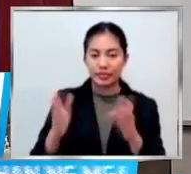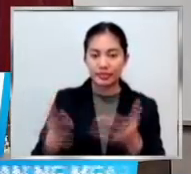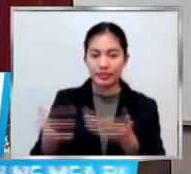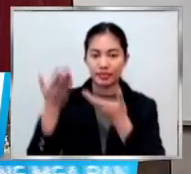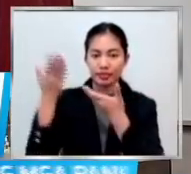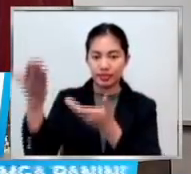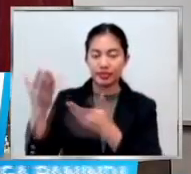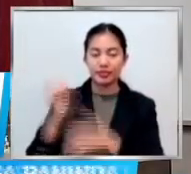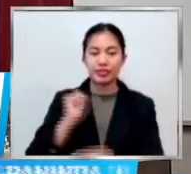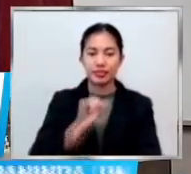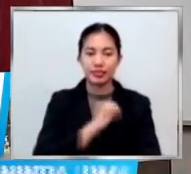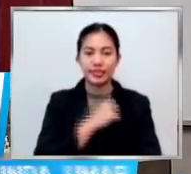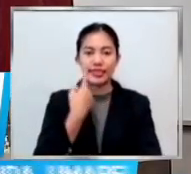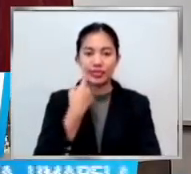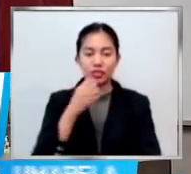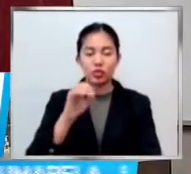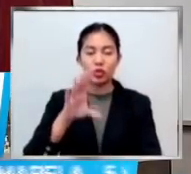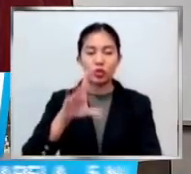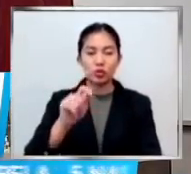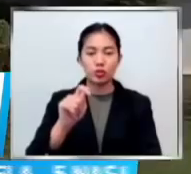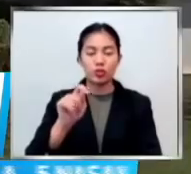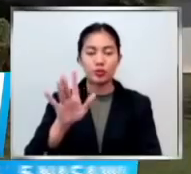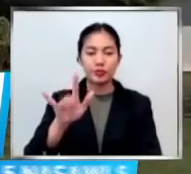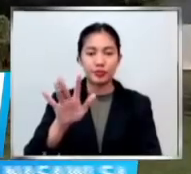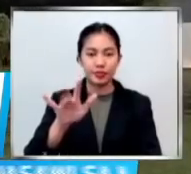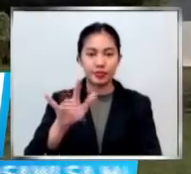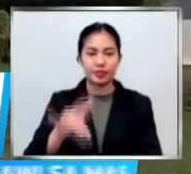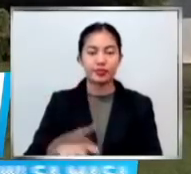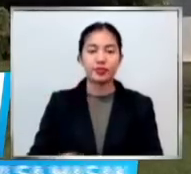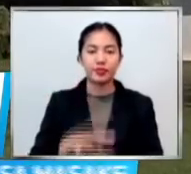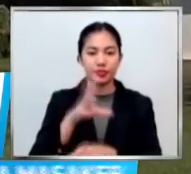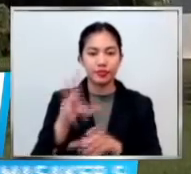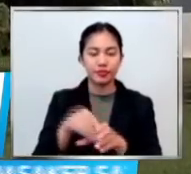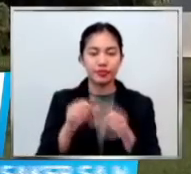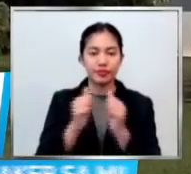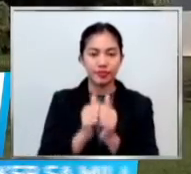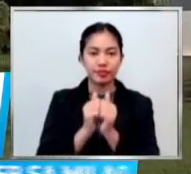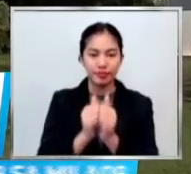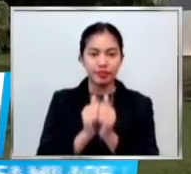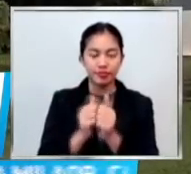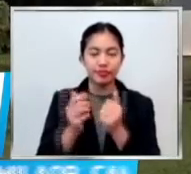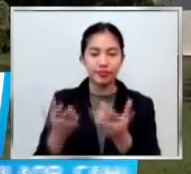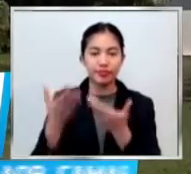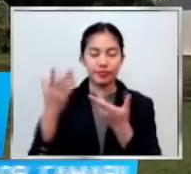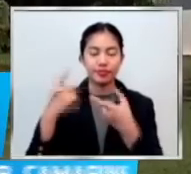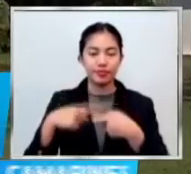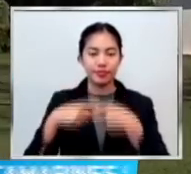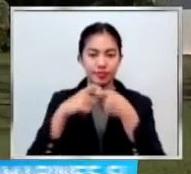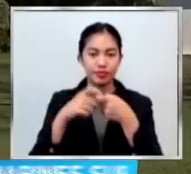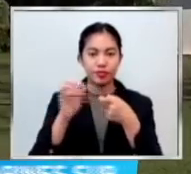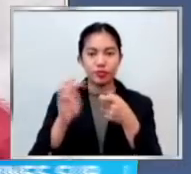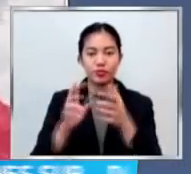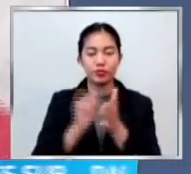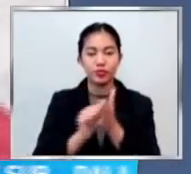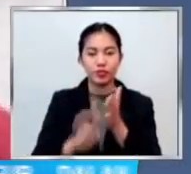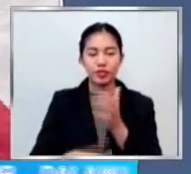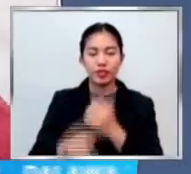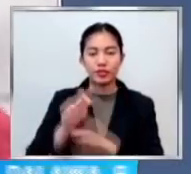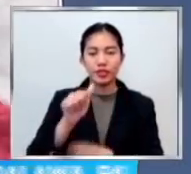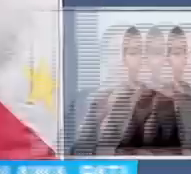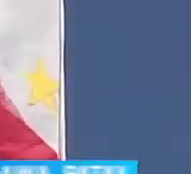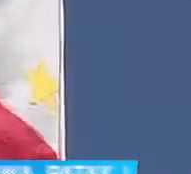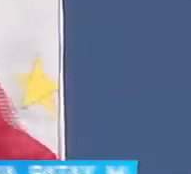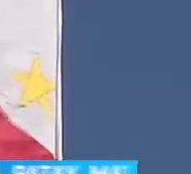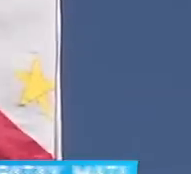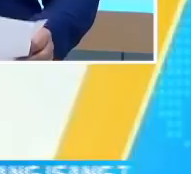naipasa na nila sa Senado noong October 25. Kabilang din sa tatalakay nila ang panukalang suspindihin o bawasan ang excise tax sa